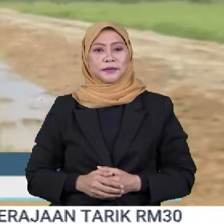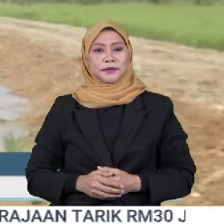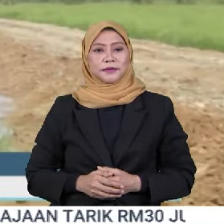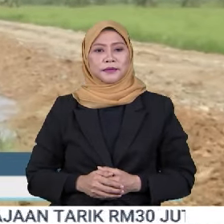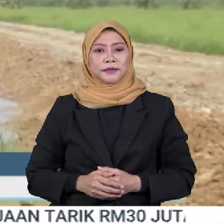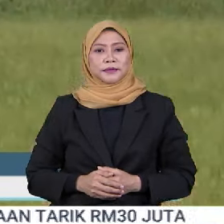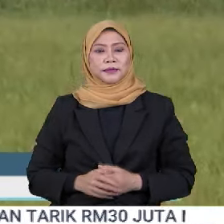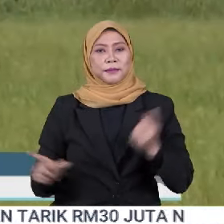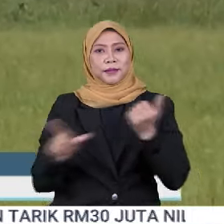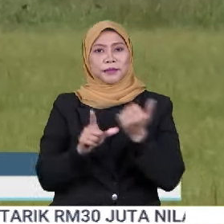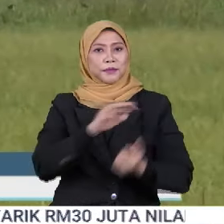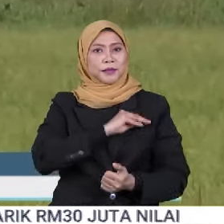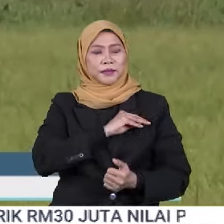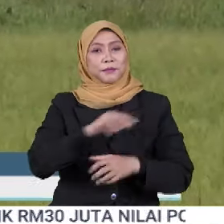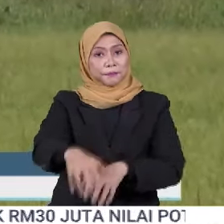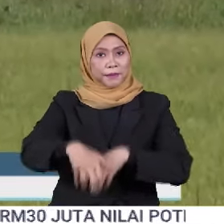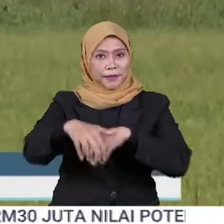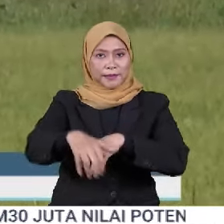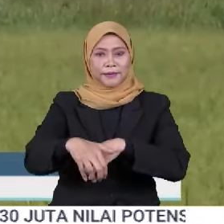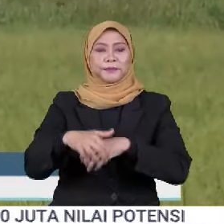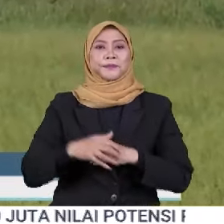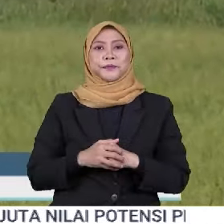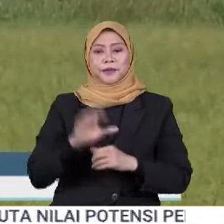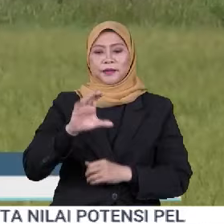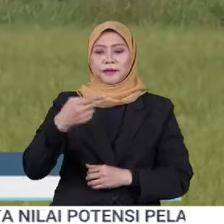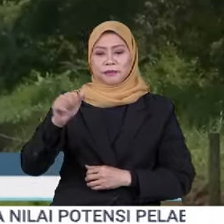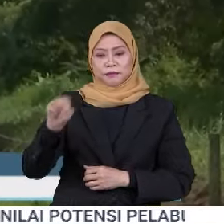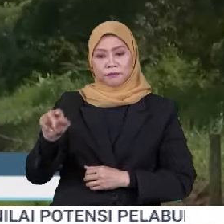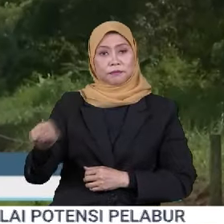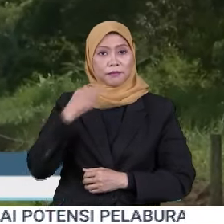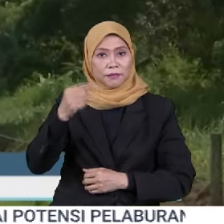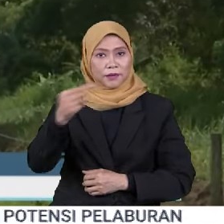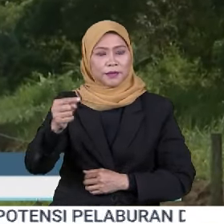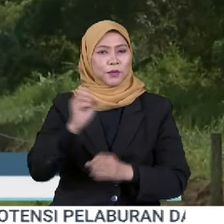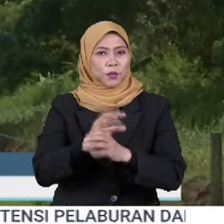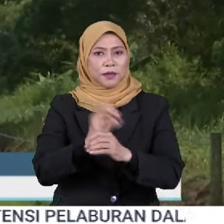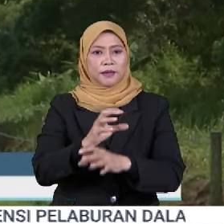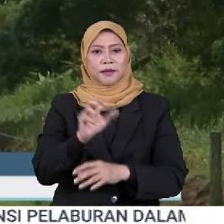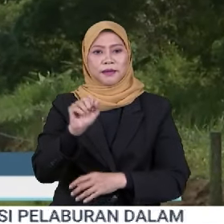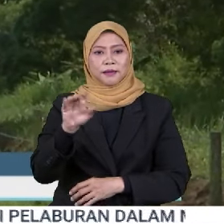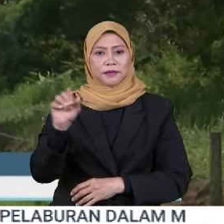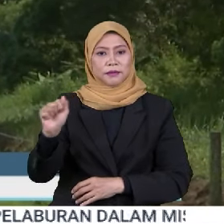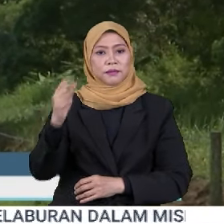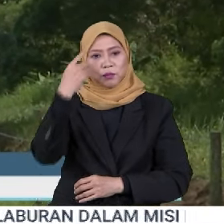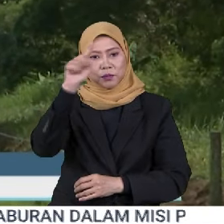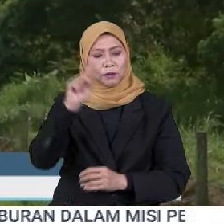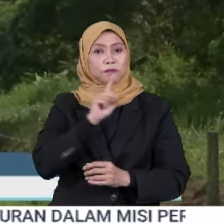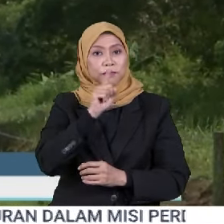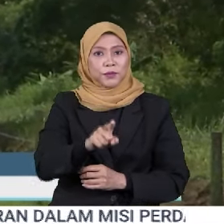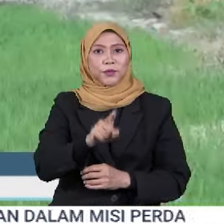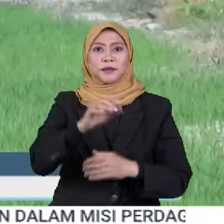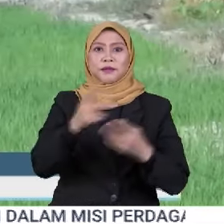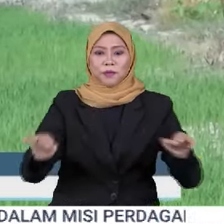timbalan Menteri Pertanian dan keturunan makanan dan fung-in berkata usaha Aida itu bagi memastikan kawasan